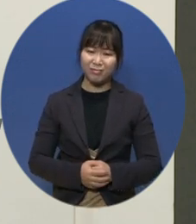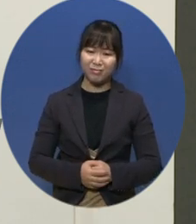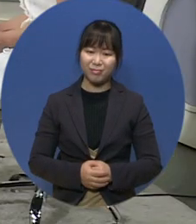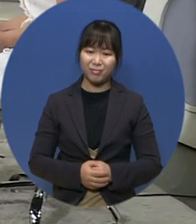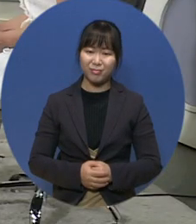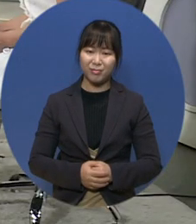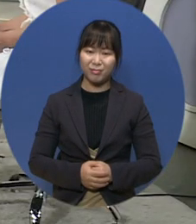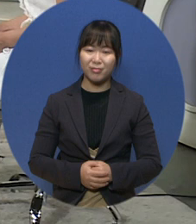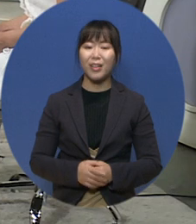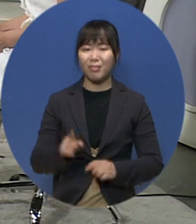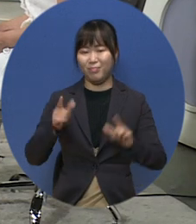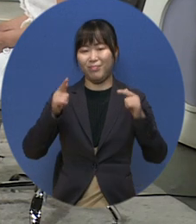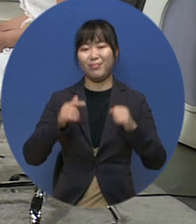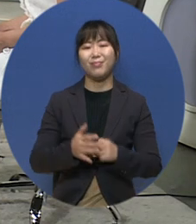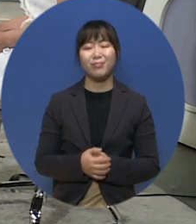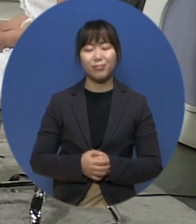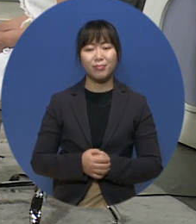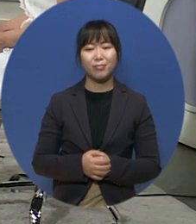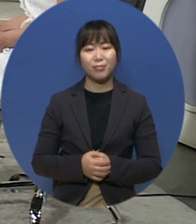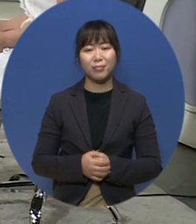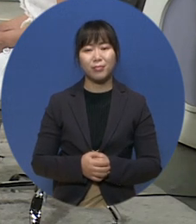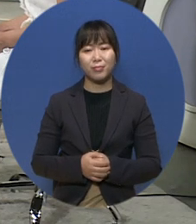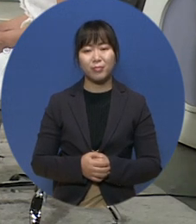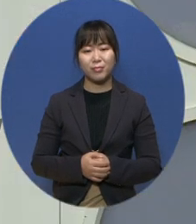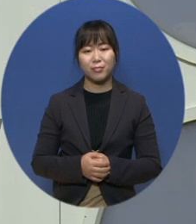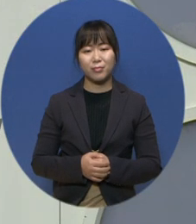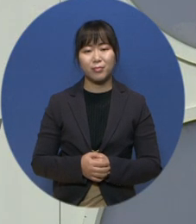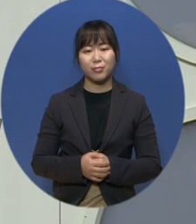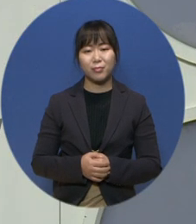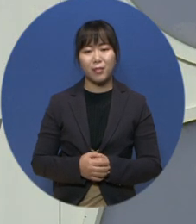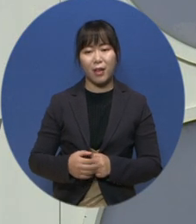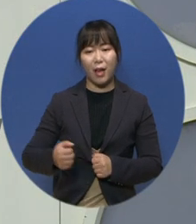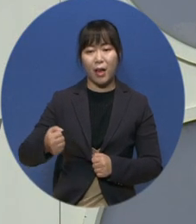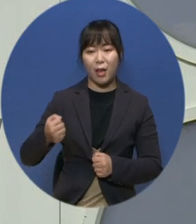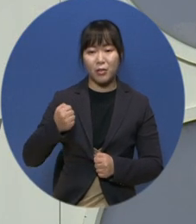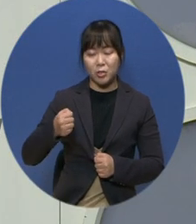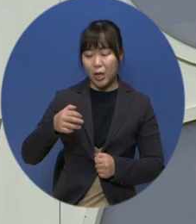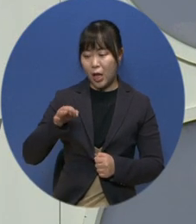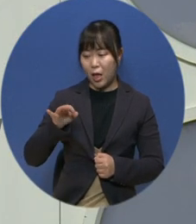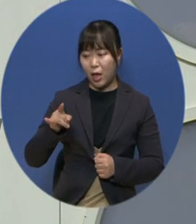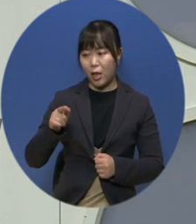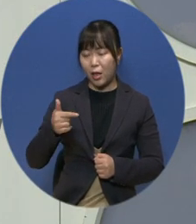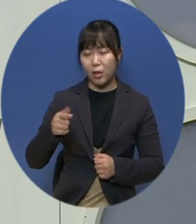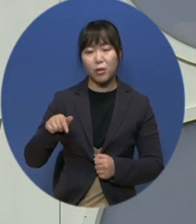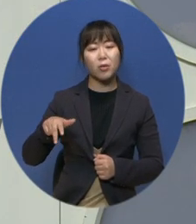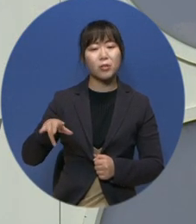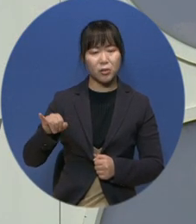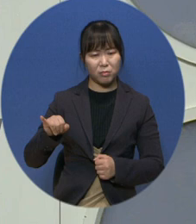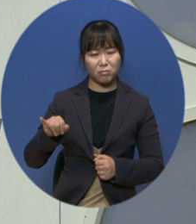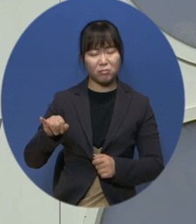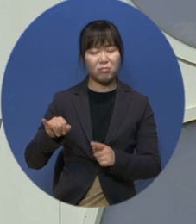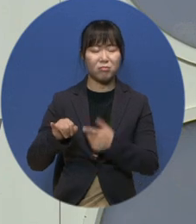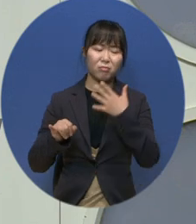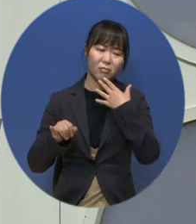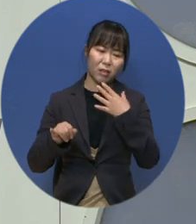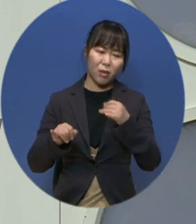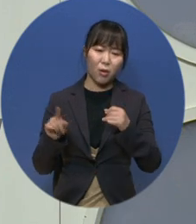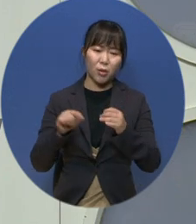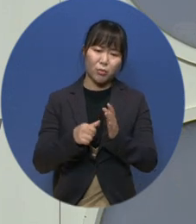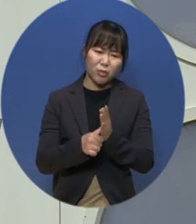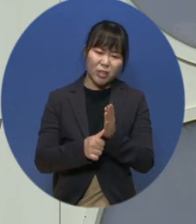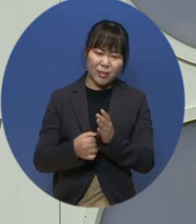근데 그렇지는 않습니다. 아, 그래요? 그 에너지라는 거는 물론 그 물리적인